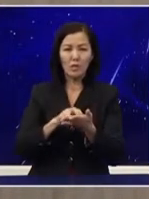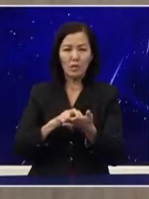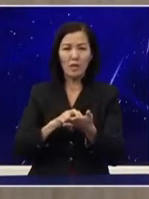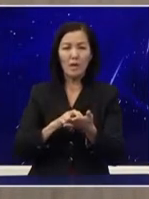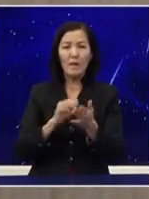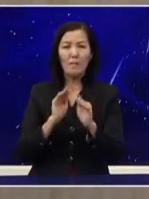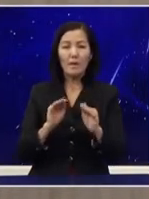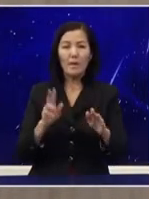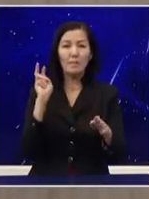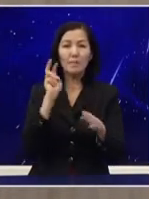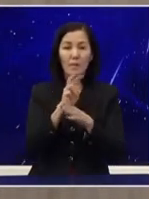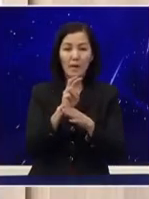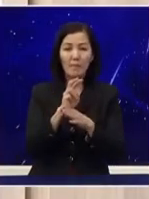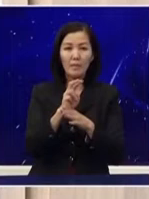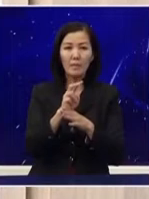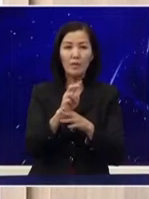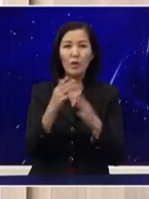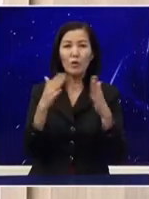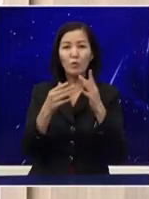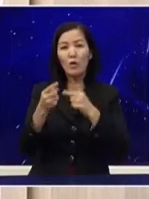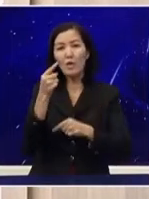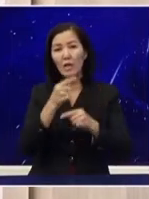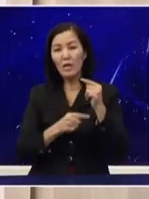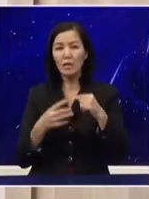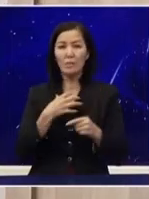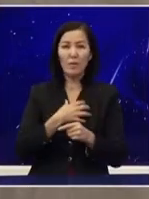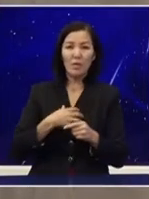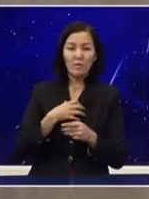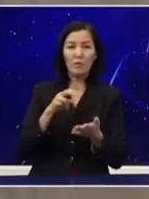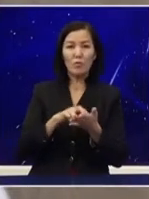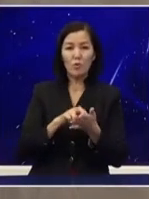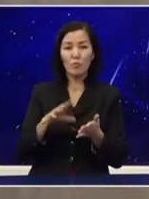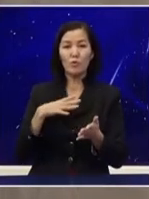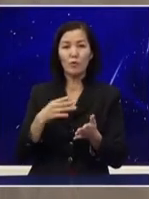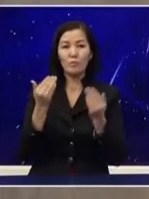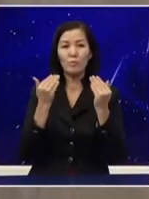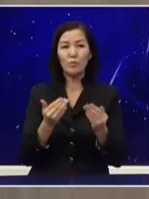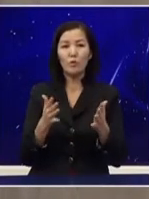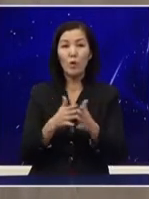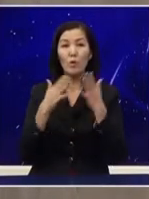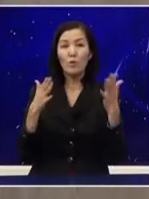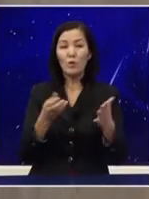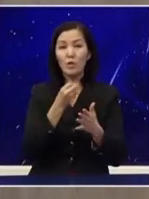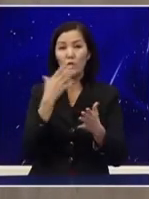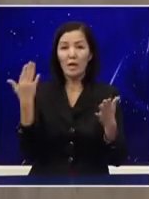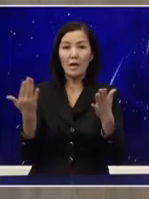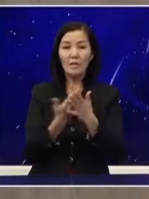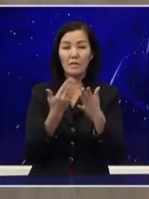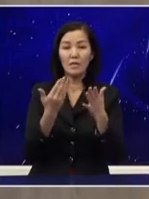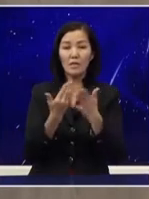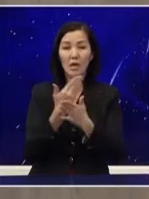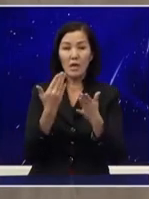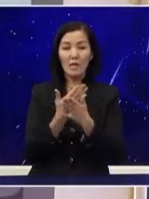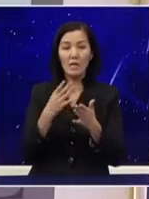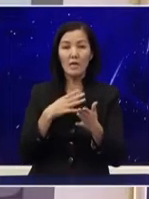кетіп, қайтып келгенде кәдімгідей қорқып отыратын біз, алаңдап отыратын біз. Міне бүгін көптен күткен қуанышымыз орындалып, тәуба шүкір